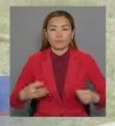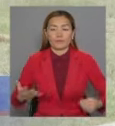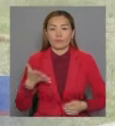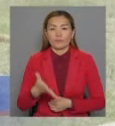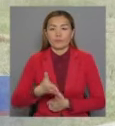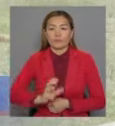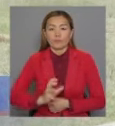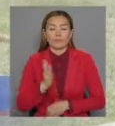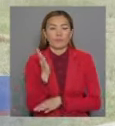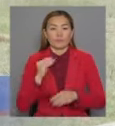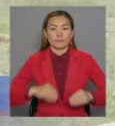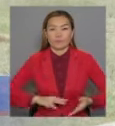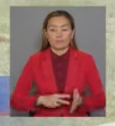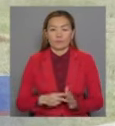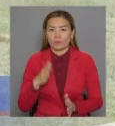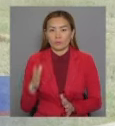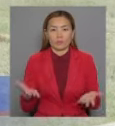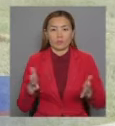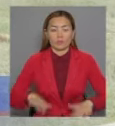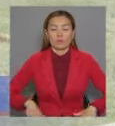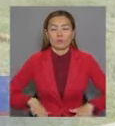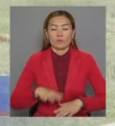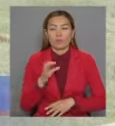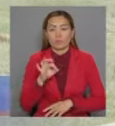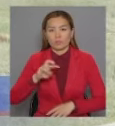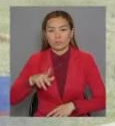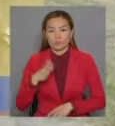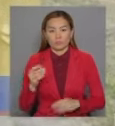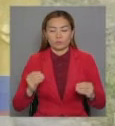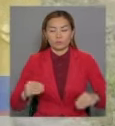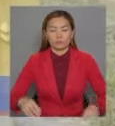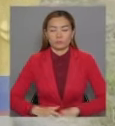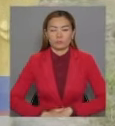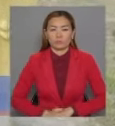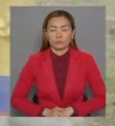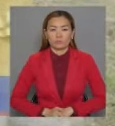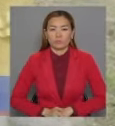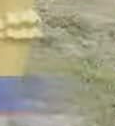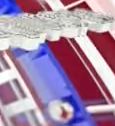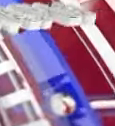5500 түп ағаш егу жоспарланса, қалған бөліктері күз мезгілінде егілмекші.